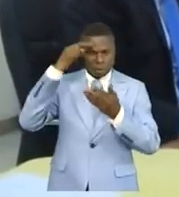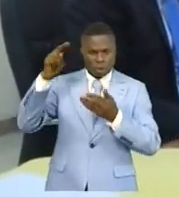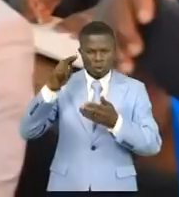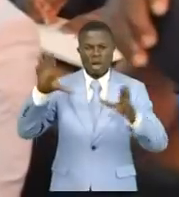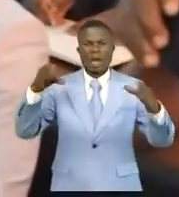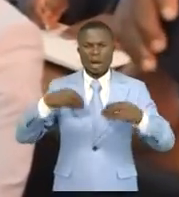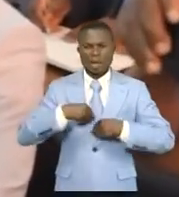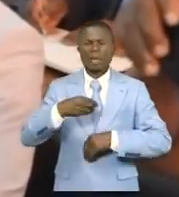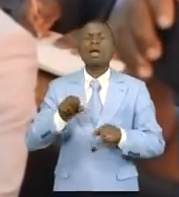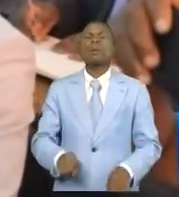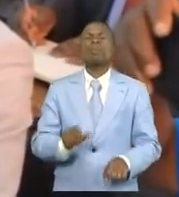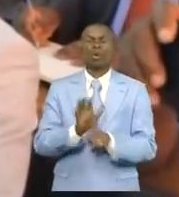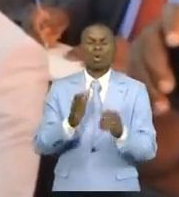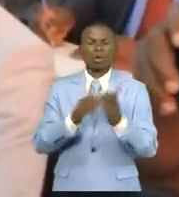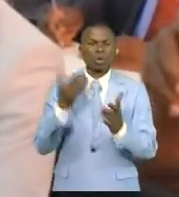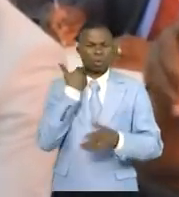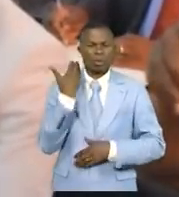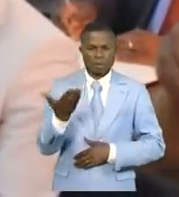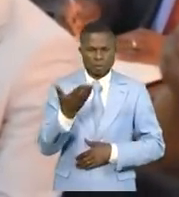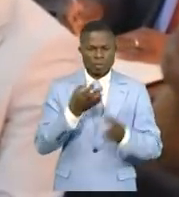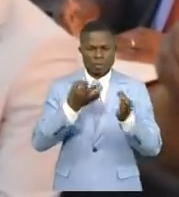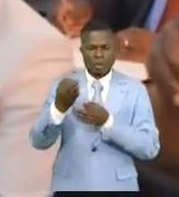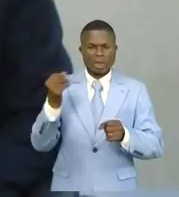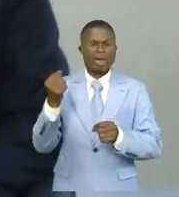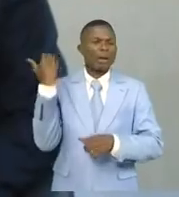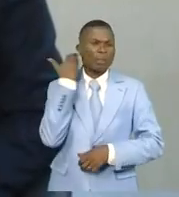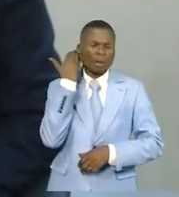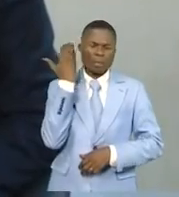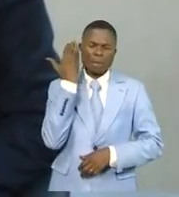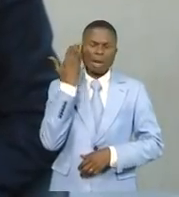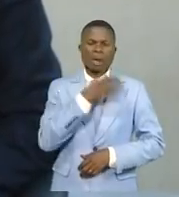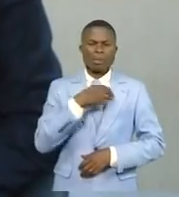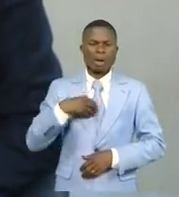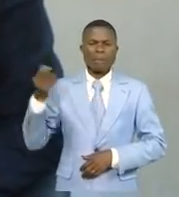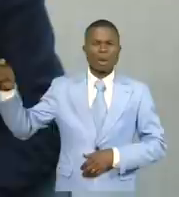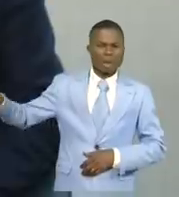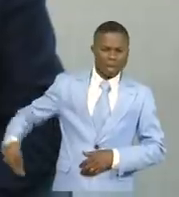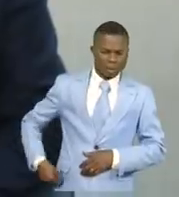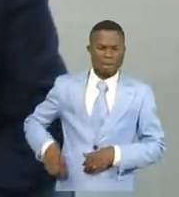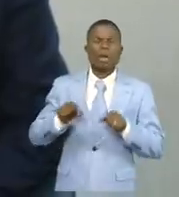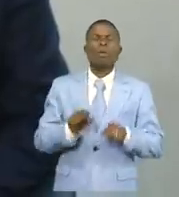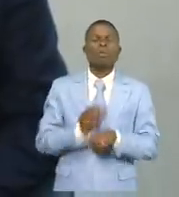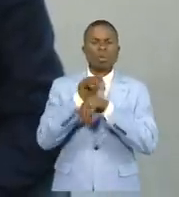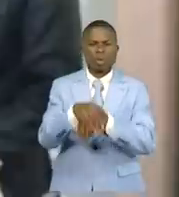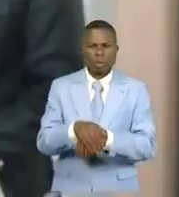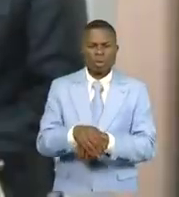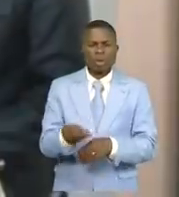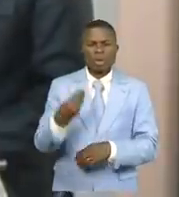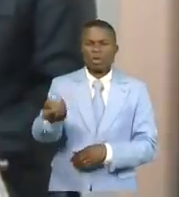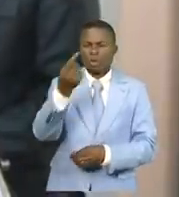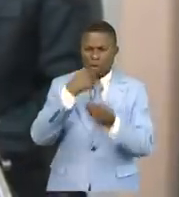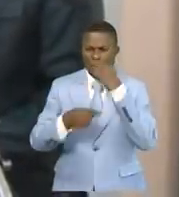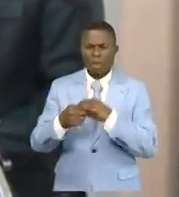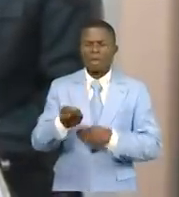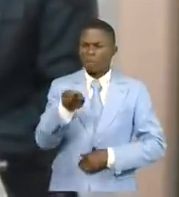cette pandémie et a félicité par la suite les personnels soignants qui, par abnégation, se sont engagés pour traiter les malades de